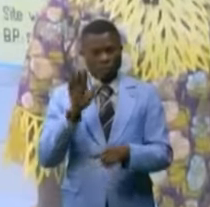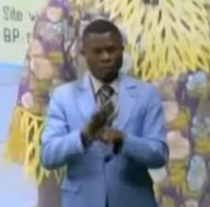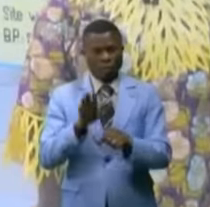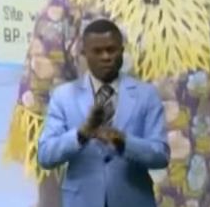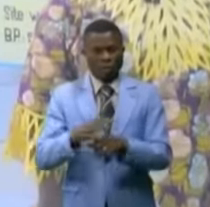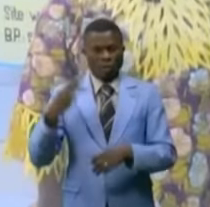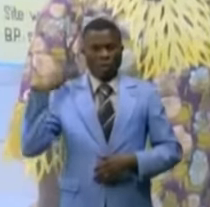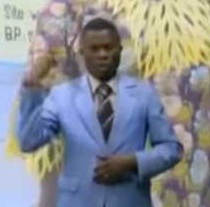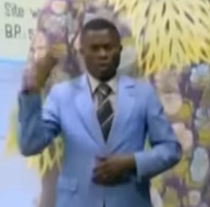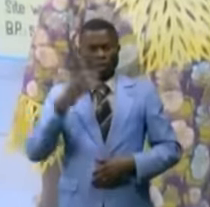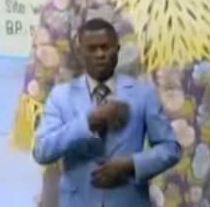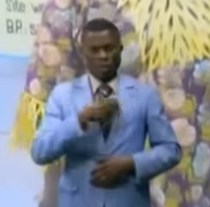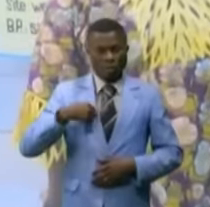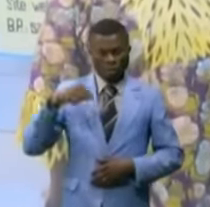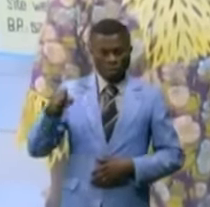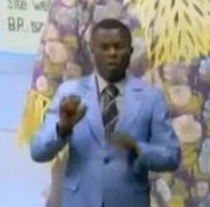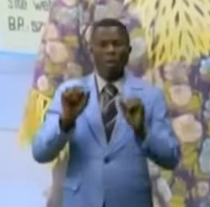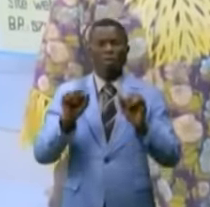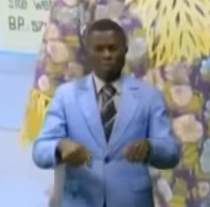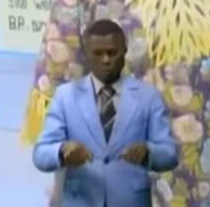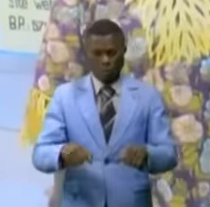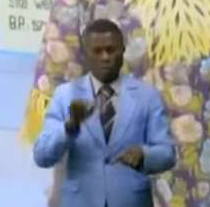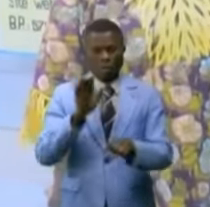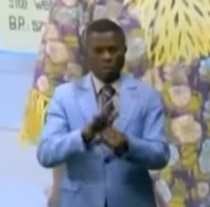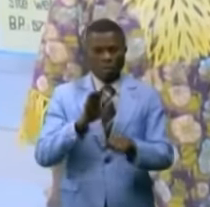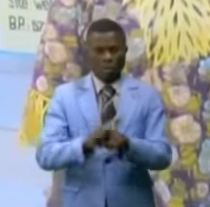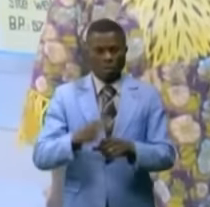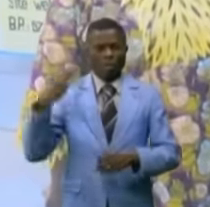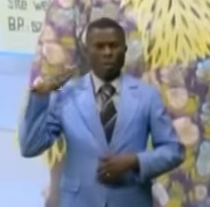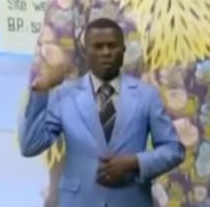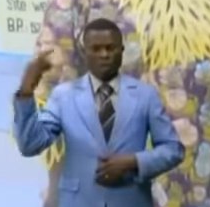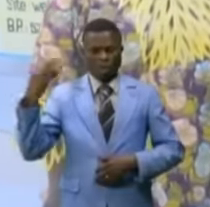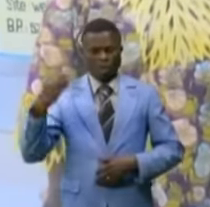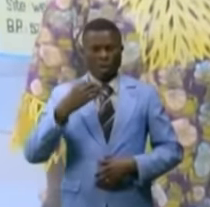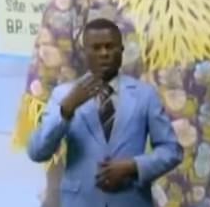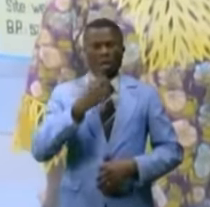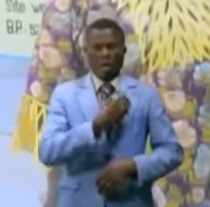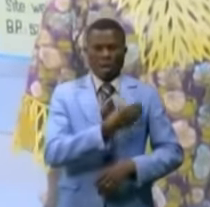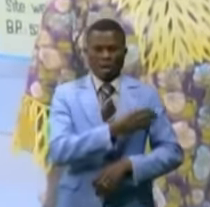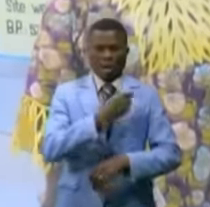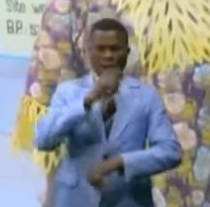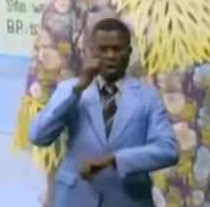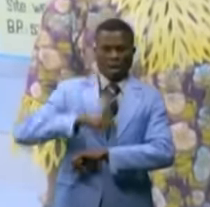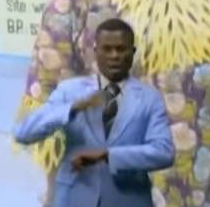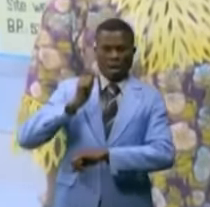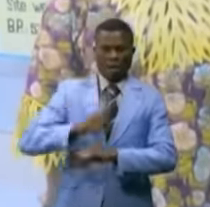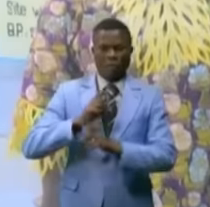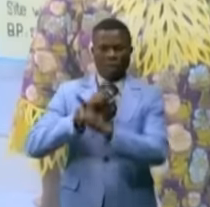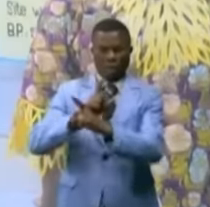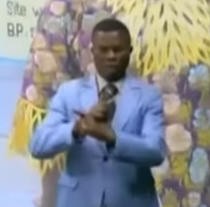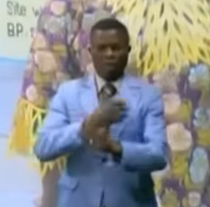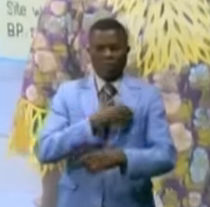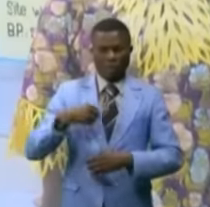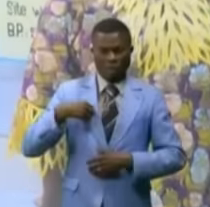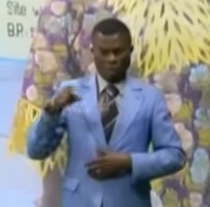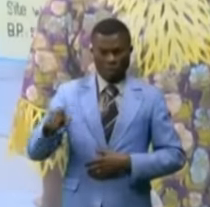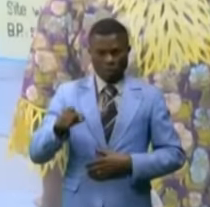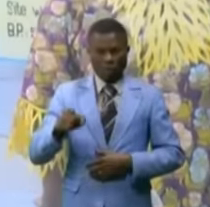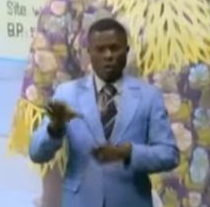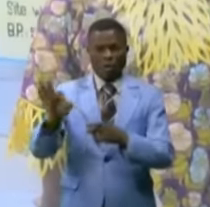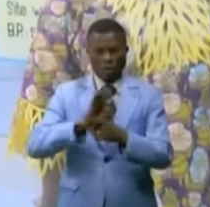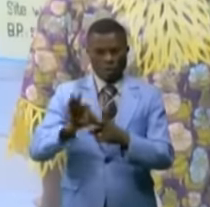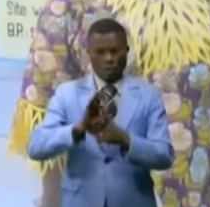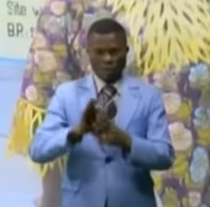beaucoup de candidates femmes, il y a lieu qu'il y ait aussi beaucoup de candidates avocates qui vont défendre ces femmes-là. C'est une